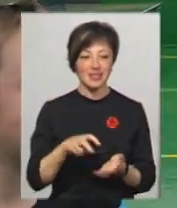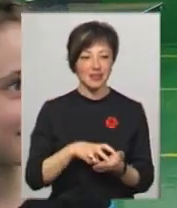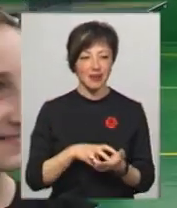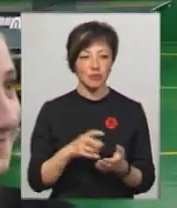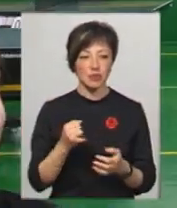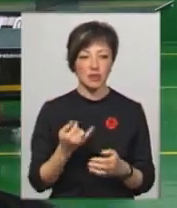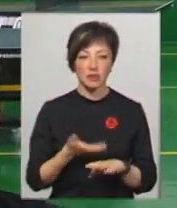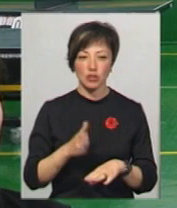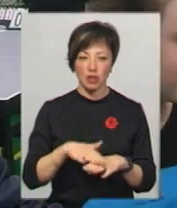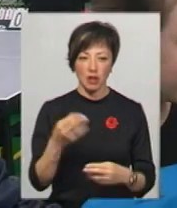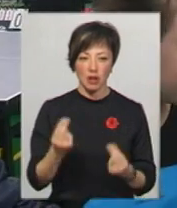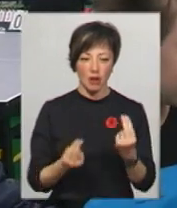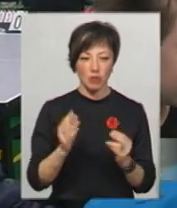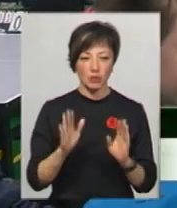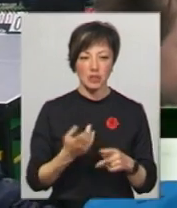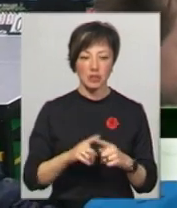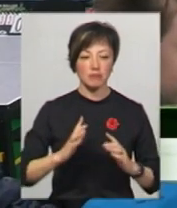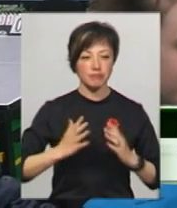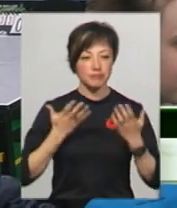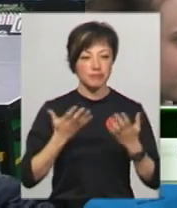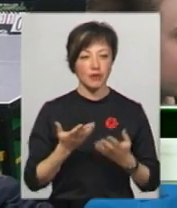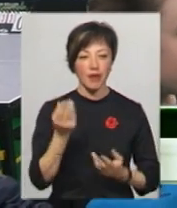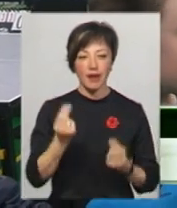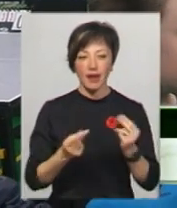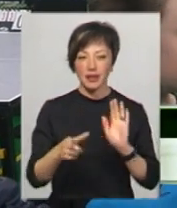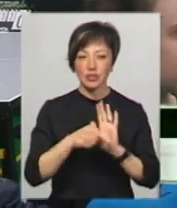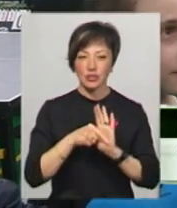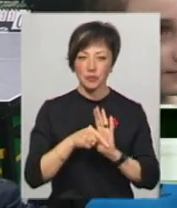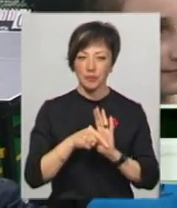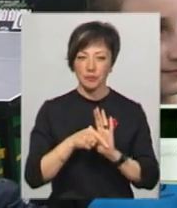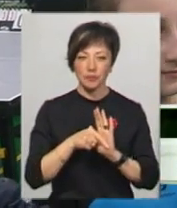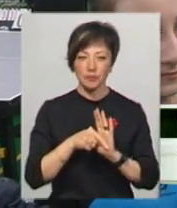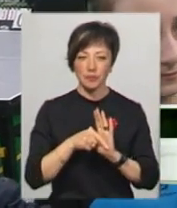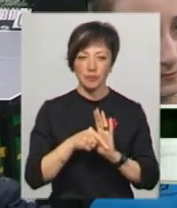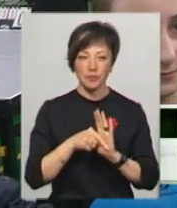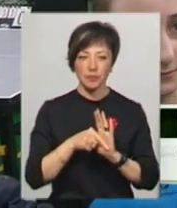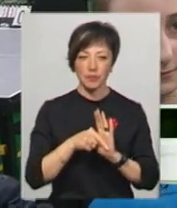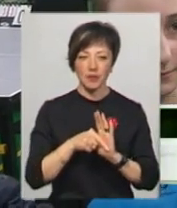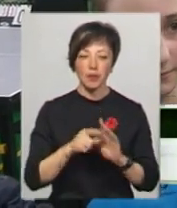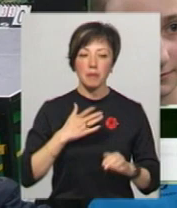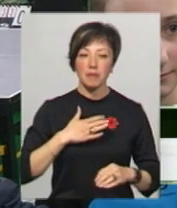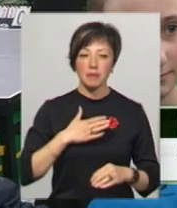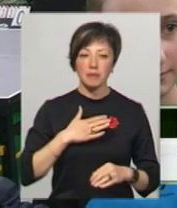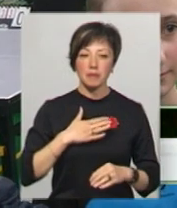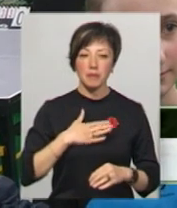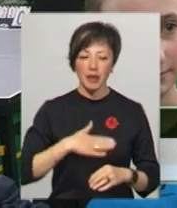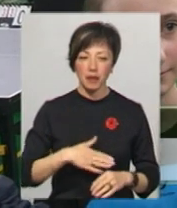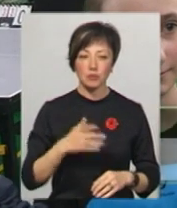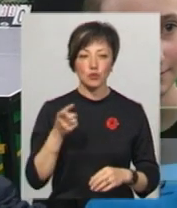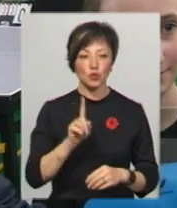бо зараз дуже тяжка гра. І це адреналін, коли ти граєш, це... і дуже приємно за те, що саме